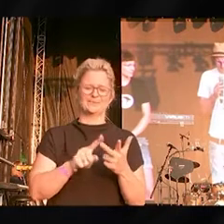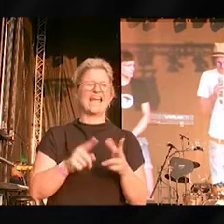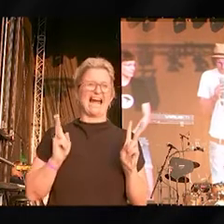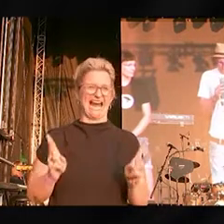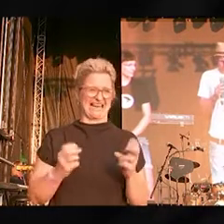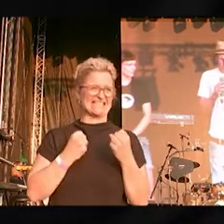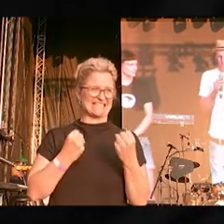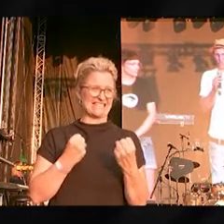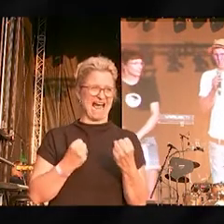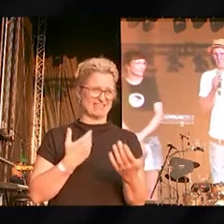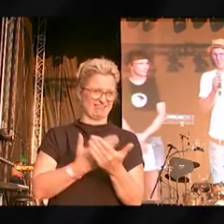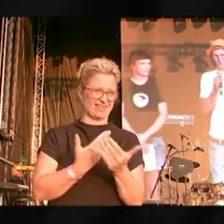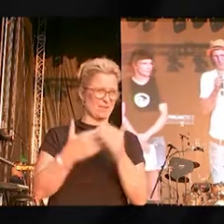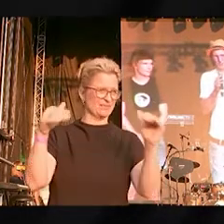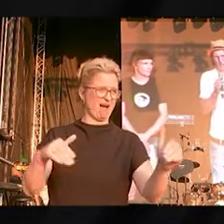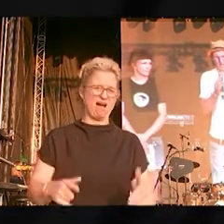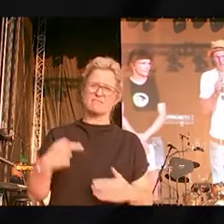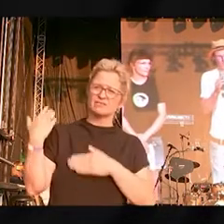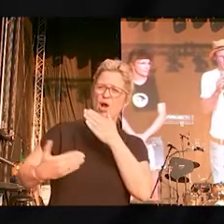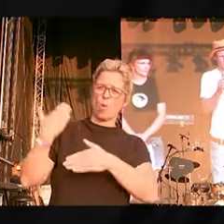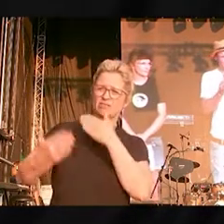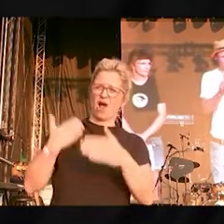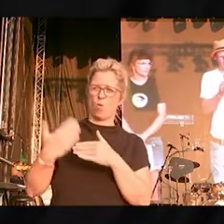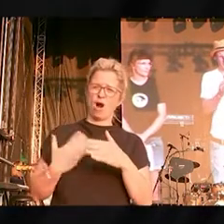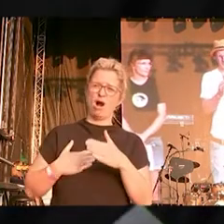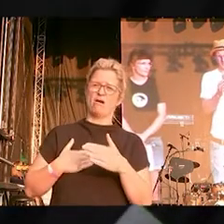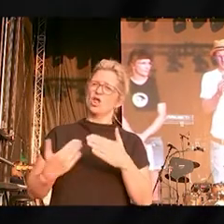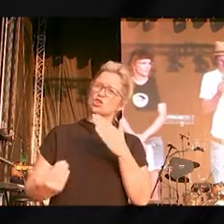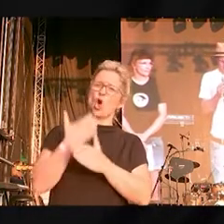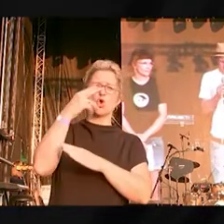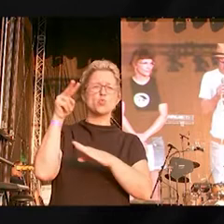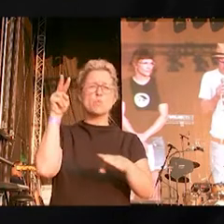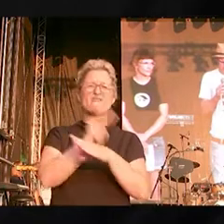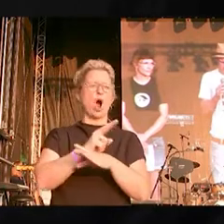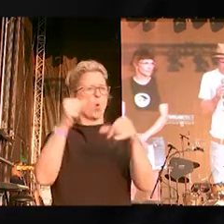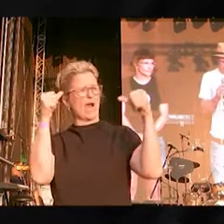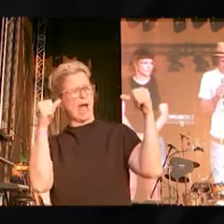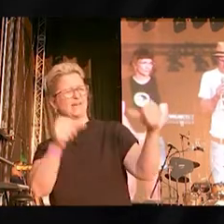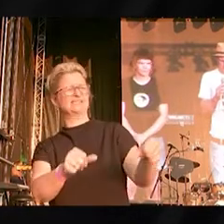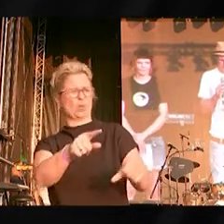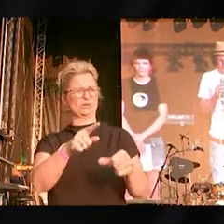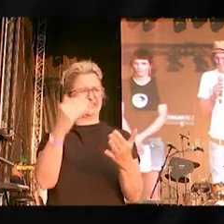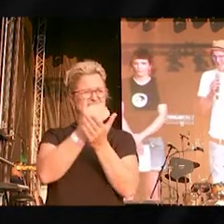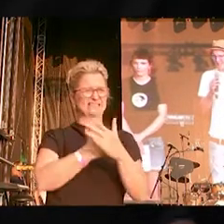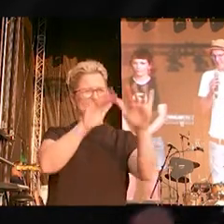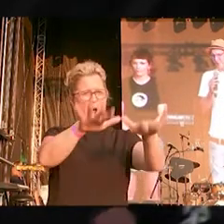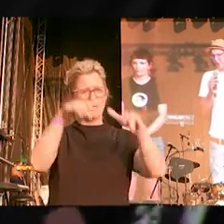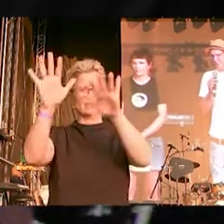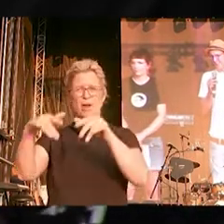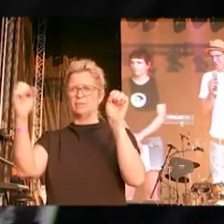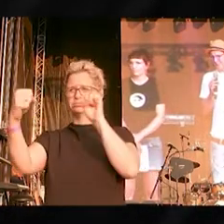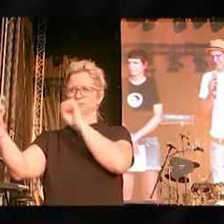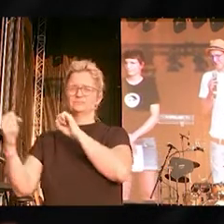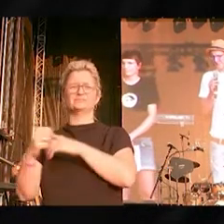ist nicht dafür da, um ständig neue Überwachungs- und Repressionsgesetze durch die Parlamente zu pressen. Christa